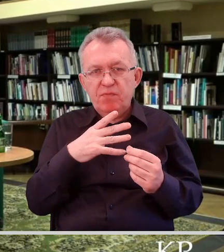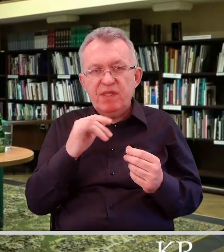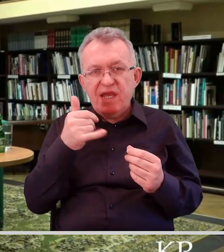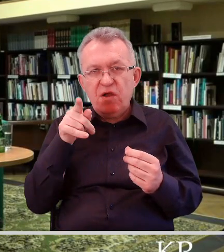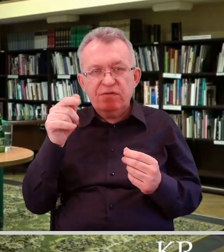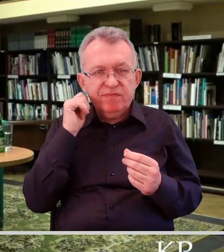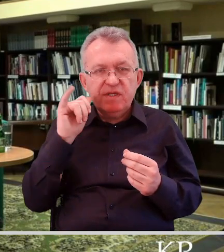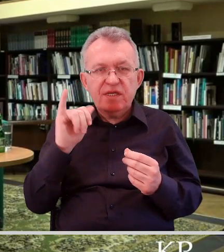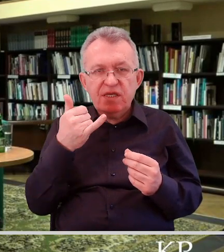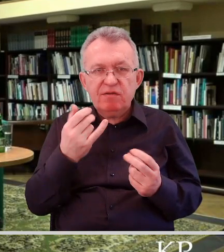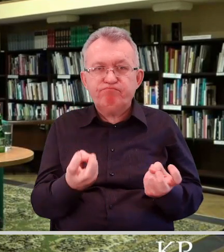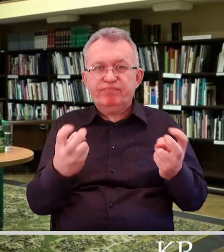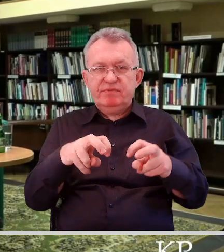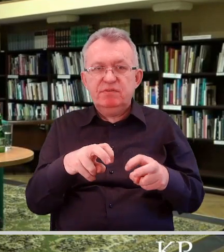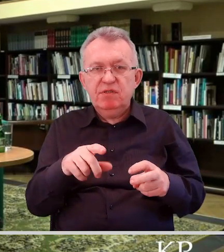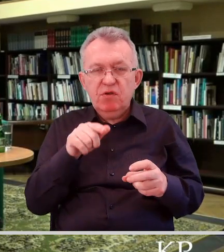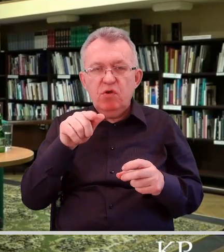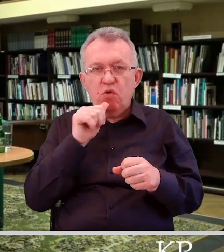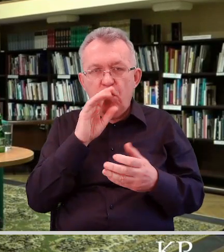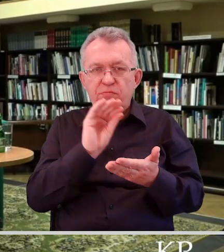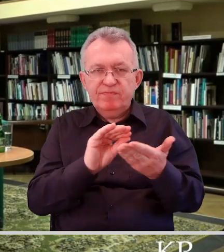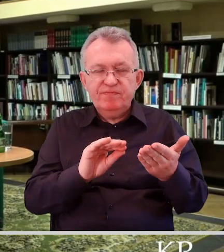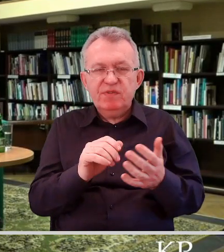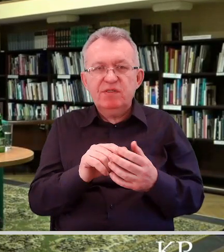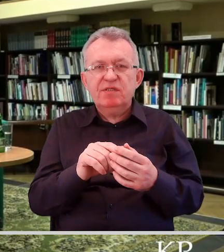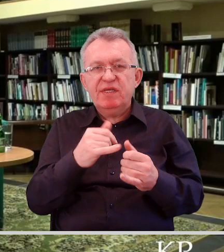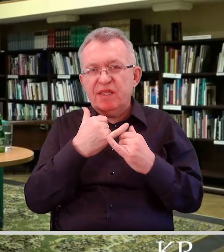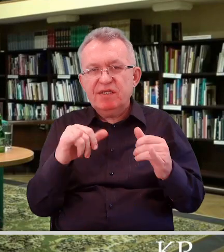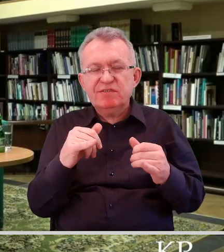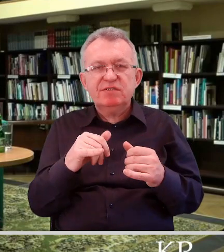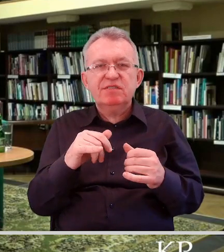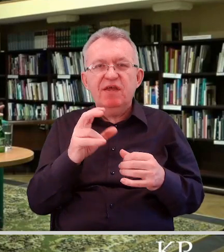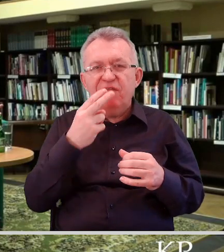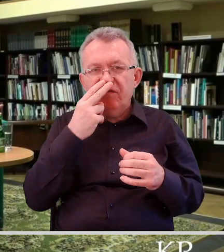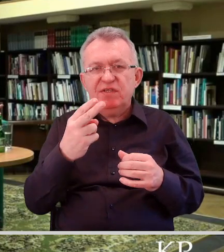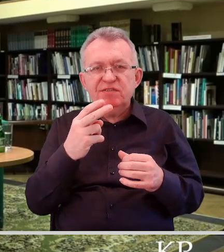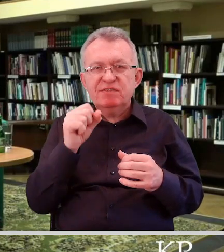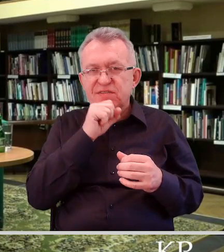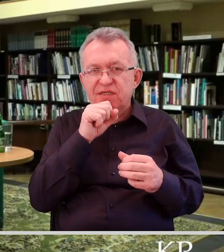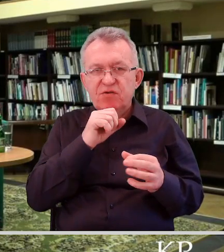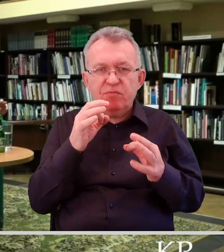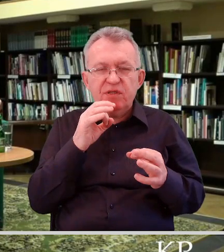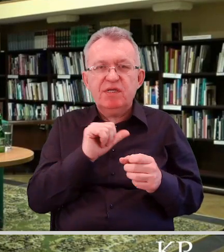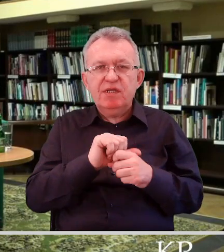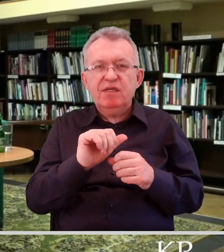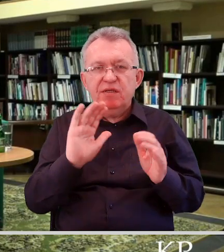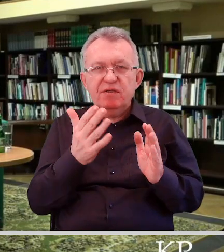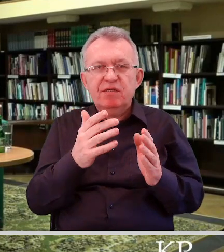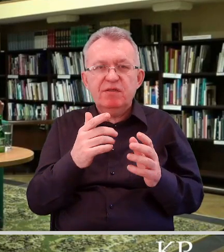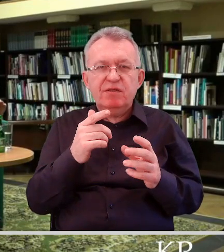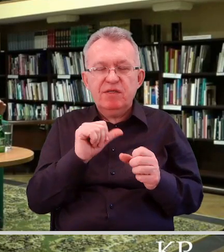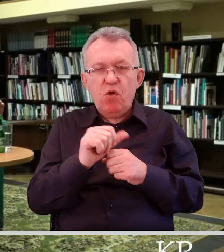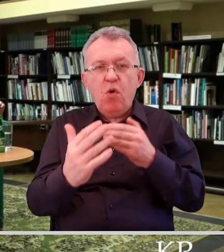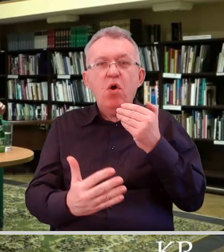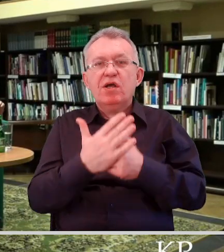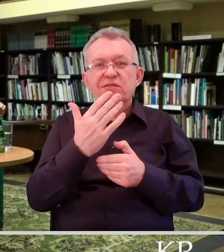jak ona się tam jawi, on ją opisuje zupełnie inaczej. On cały czas widzi jakiś tam stereotyp. Tam są takie maleńkie prześwity, kiedy się